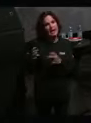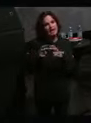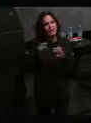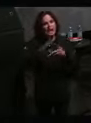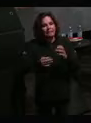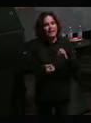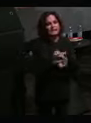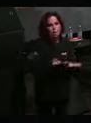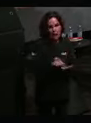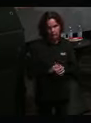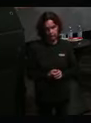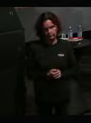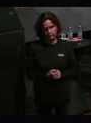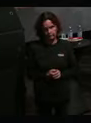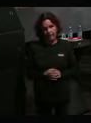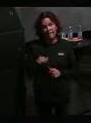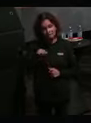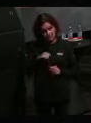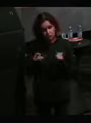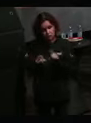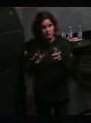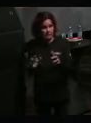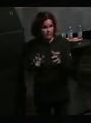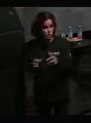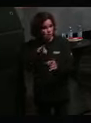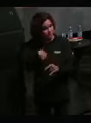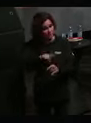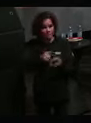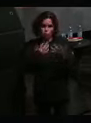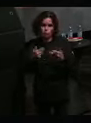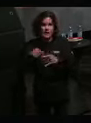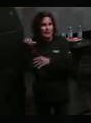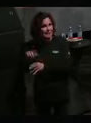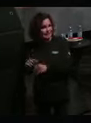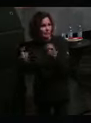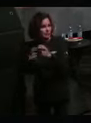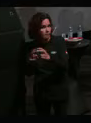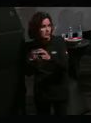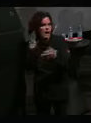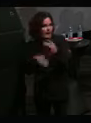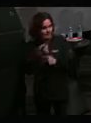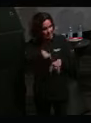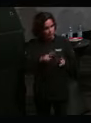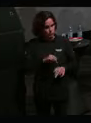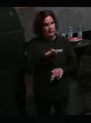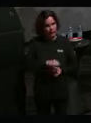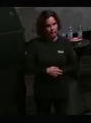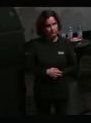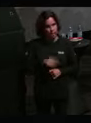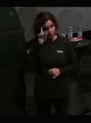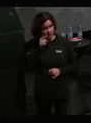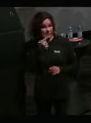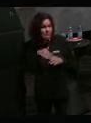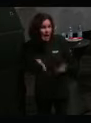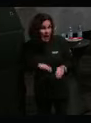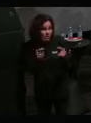eksporterer. Hvis vi havner I en situasjon der vi produserer mindre kraft enn det vi har bruk for å bruke. Kan det sies enklere